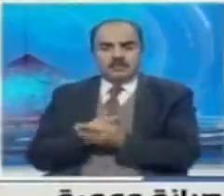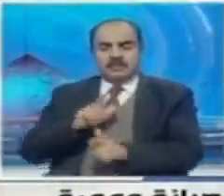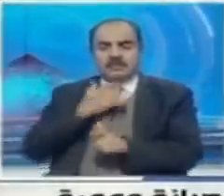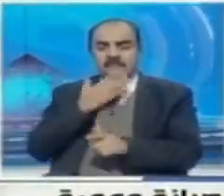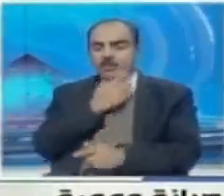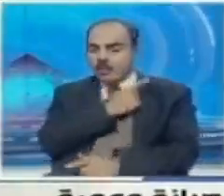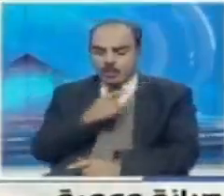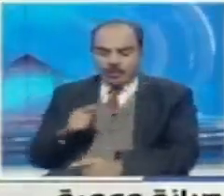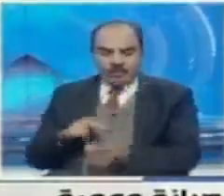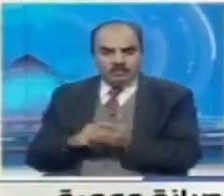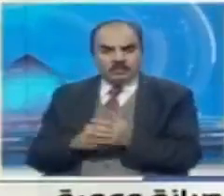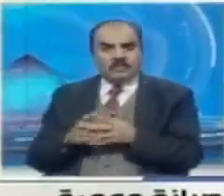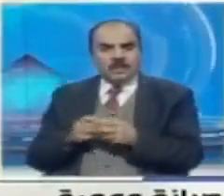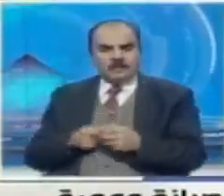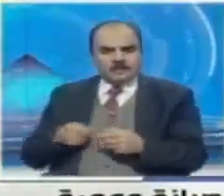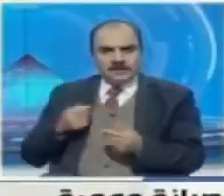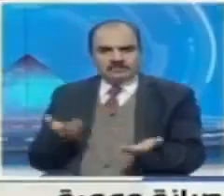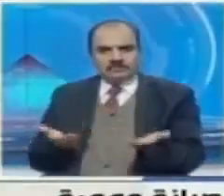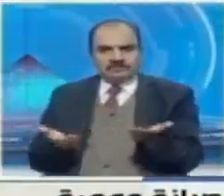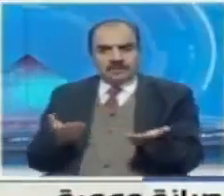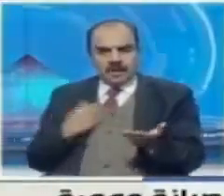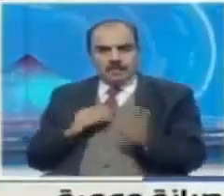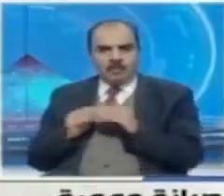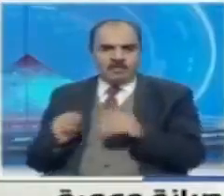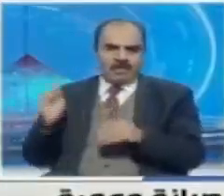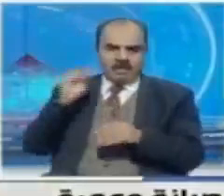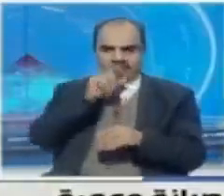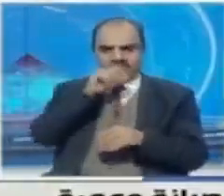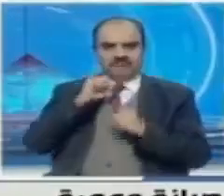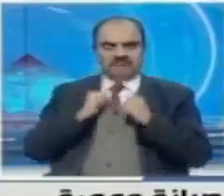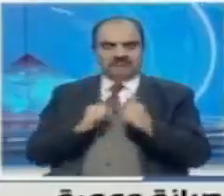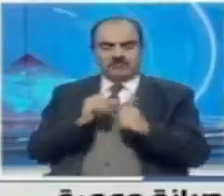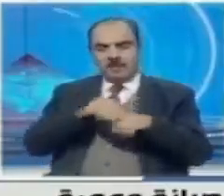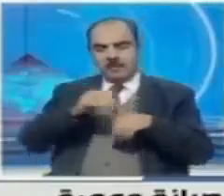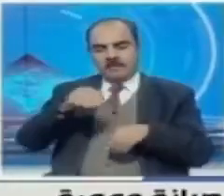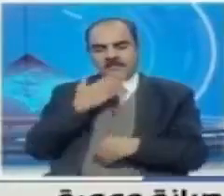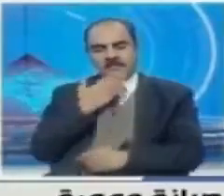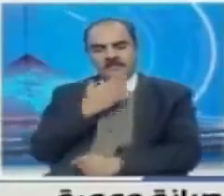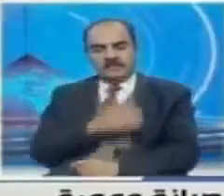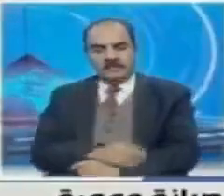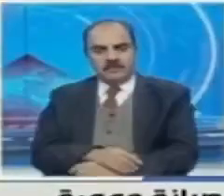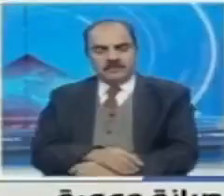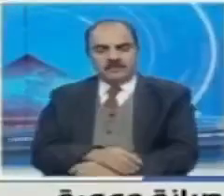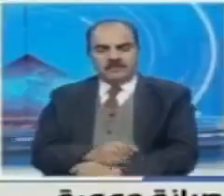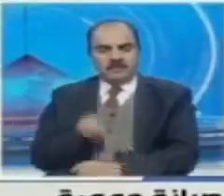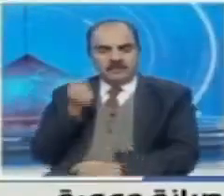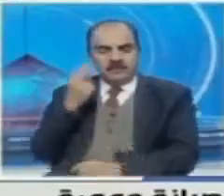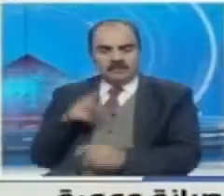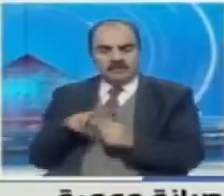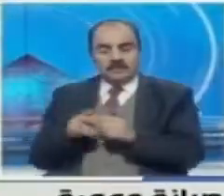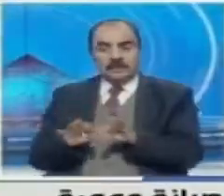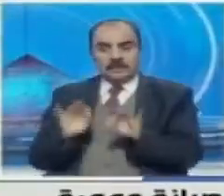الأفريقية عشان نعيد تواجد شركة مصر للطيران داخل القارة الأفريقية. أفكار وتقنيات